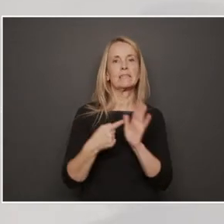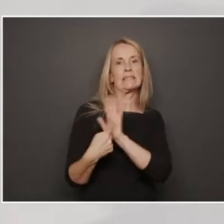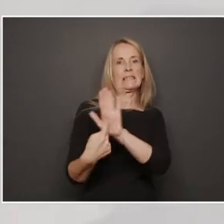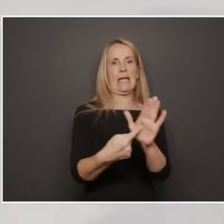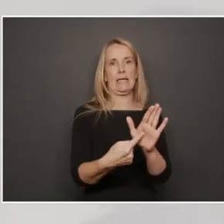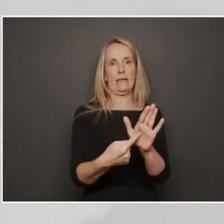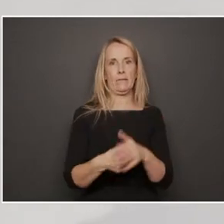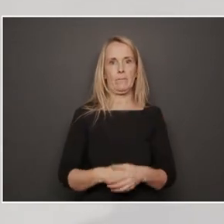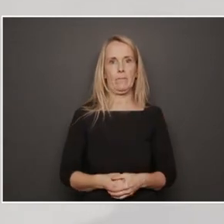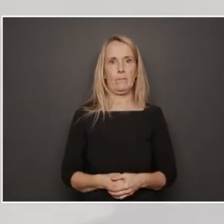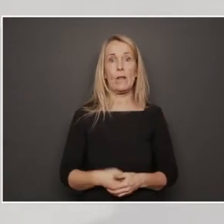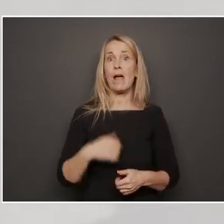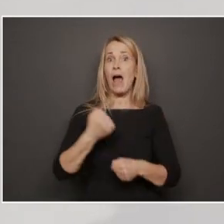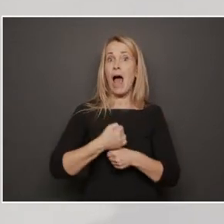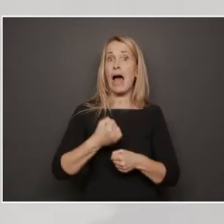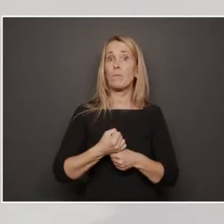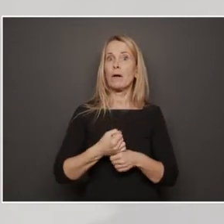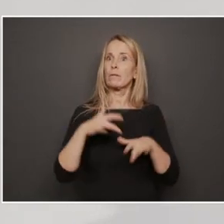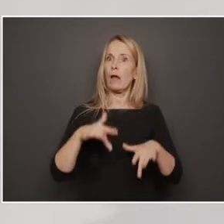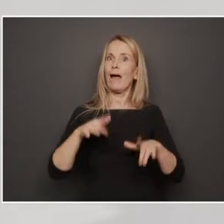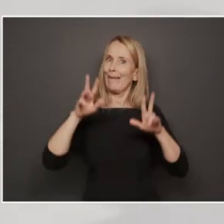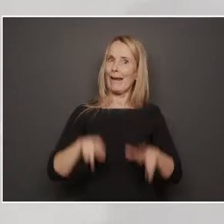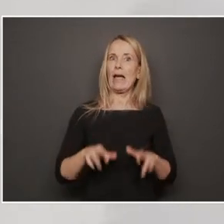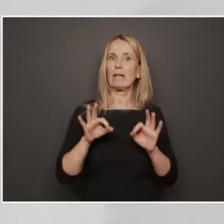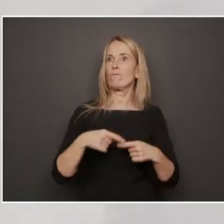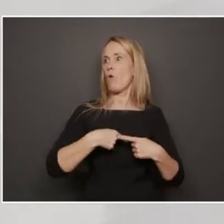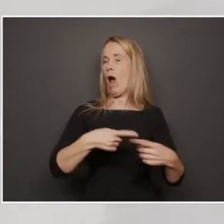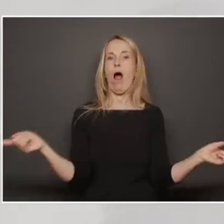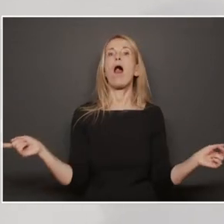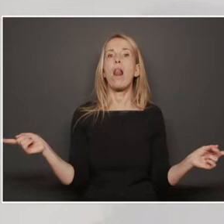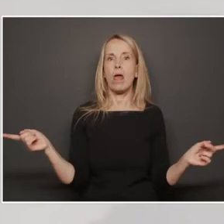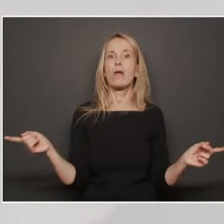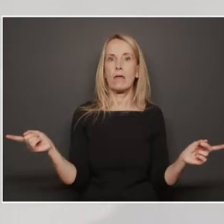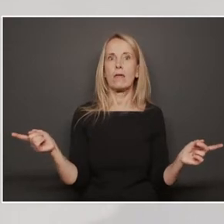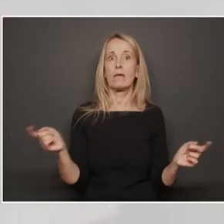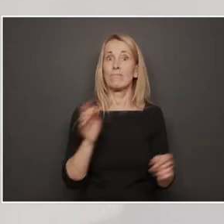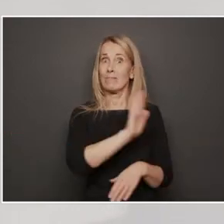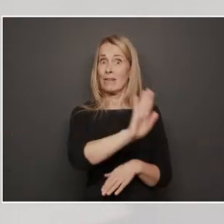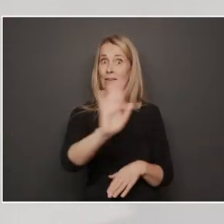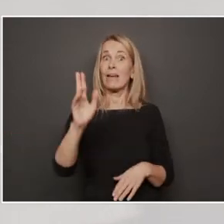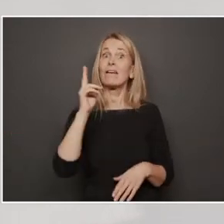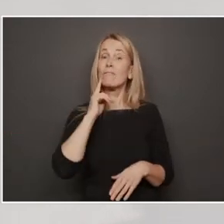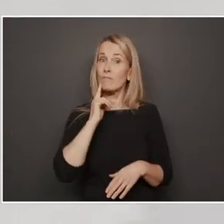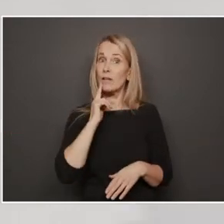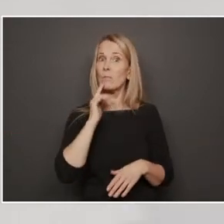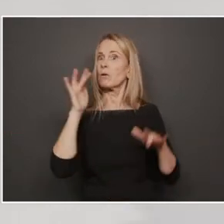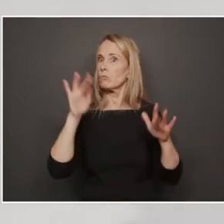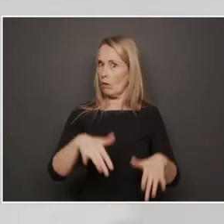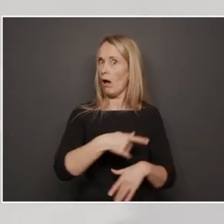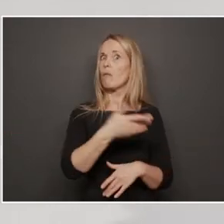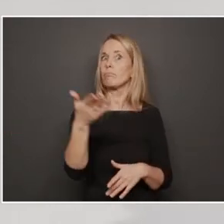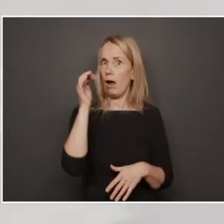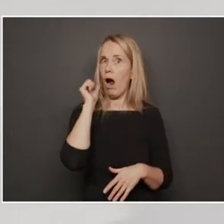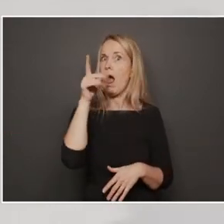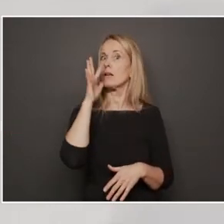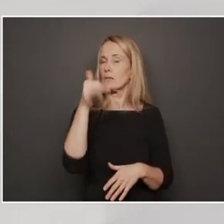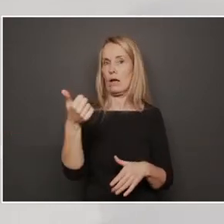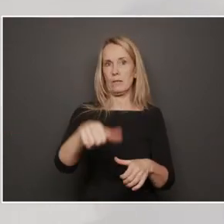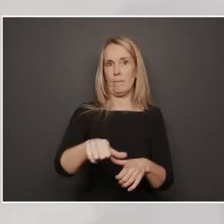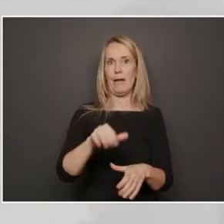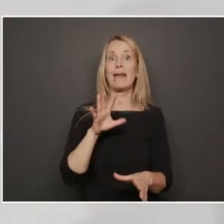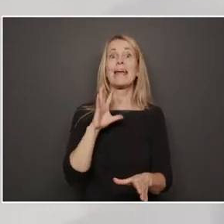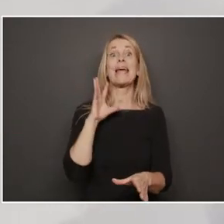Das Recht auf Arbeit für alle ist in Ihren Betrieben gelebter Alltag.